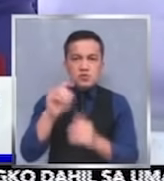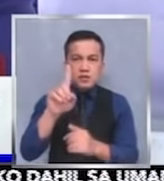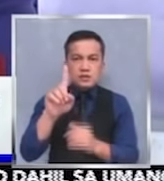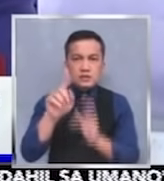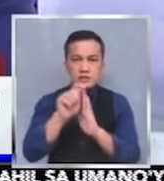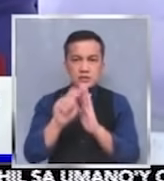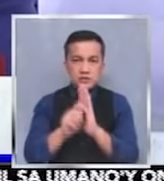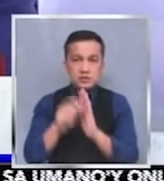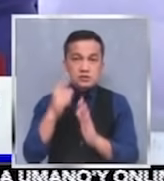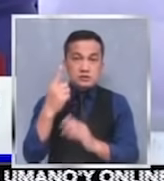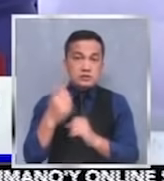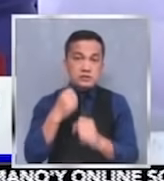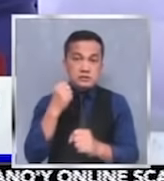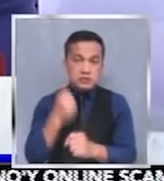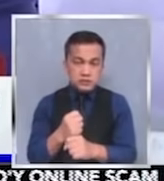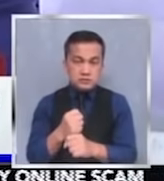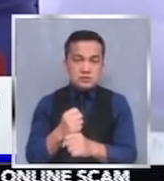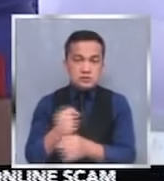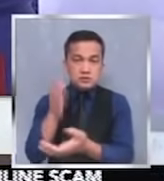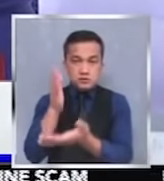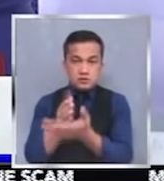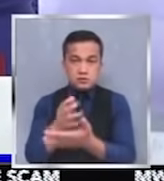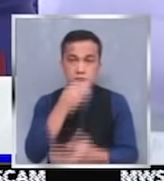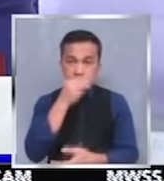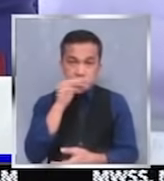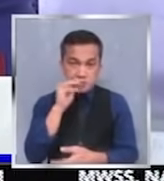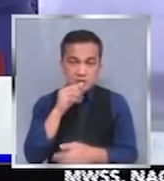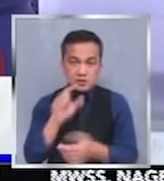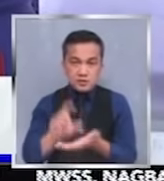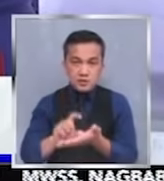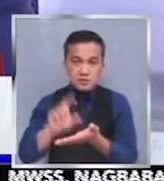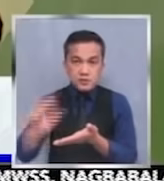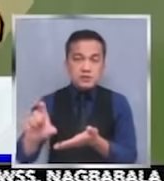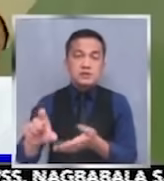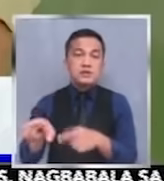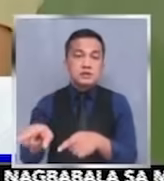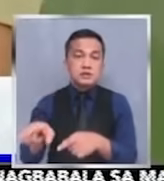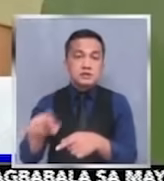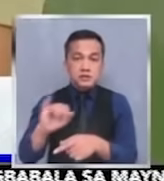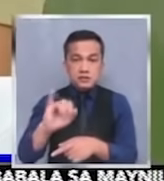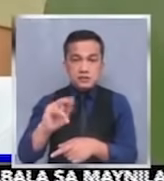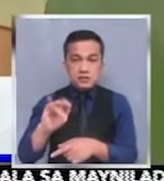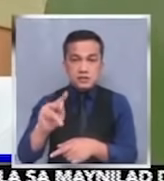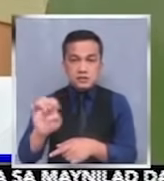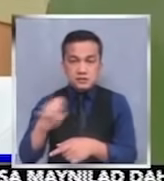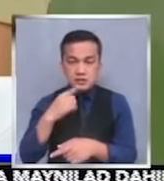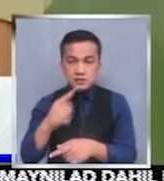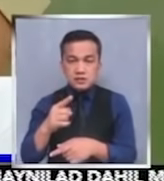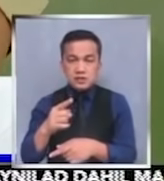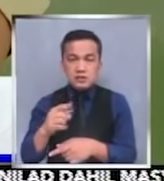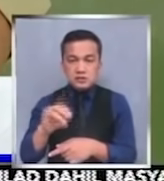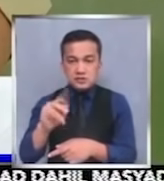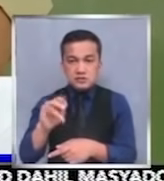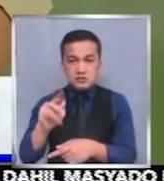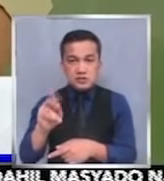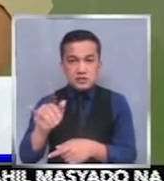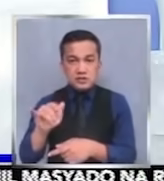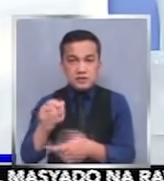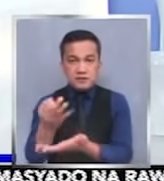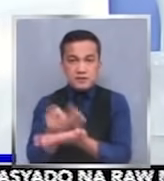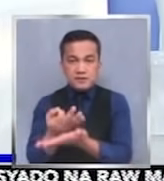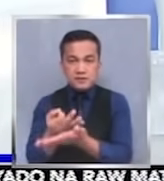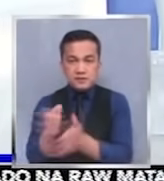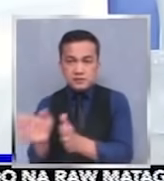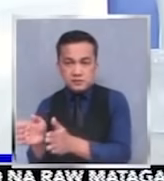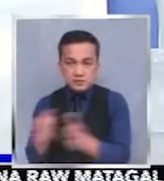aniya. Ititigil din daw ni Pacquiao ang paglalaan ng malaking pondo sa intelligence at discretionary funds at i-realign ito sa salary increase